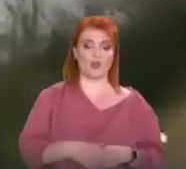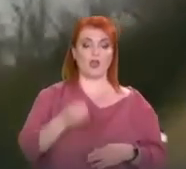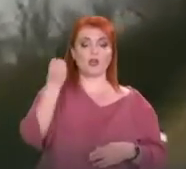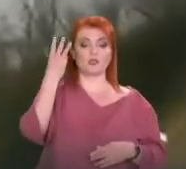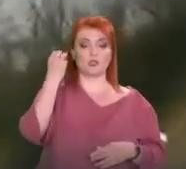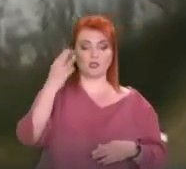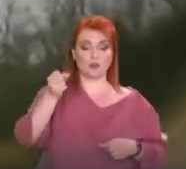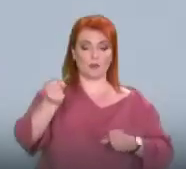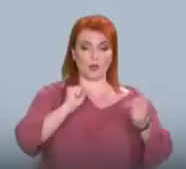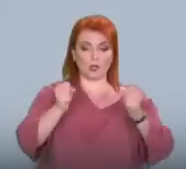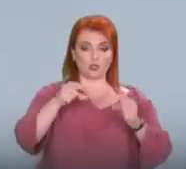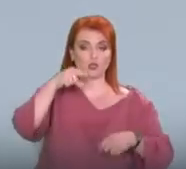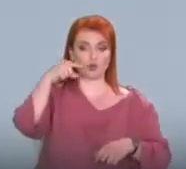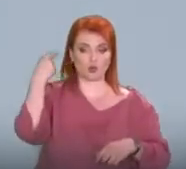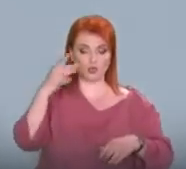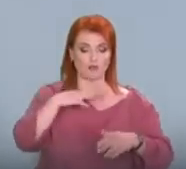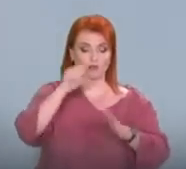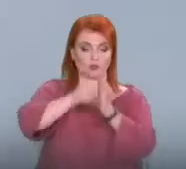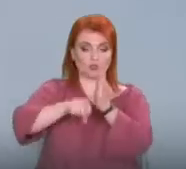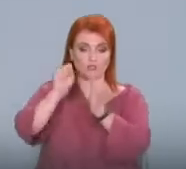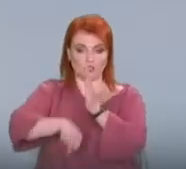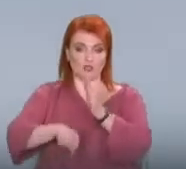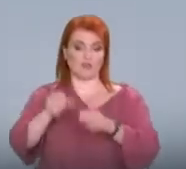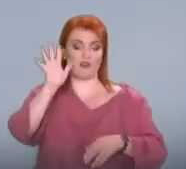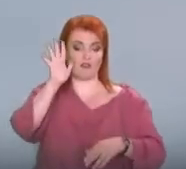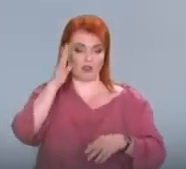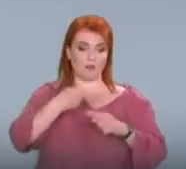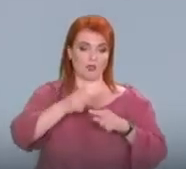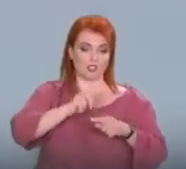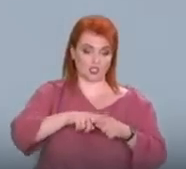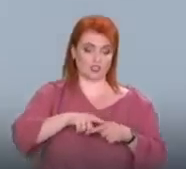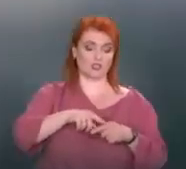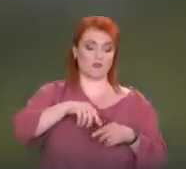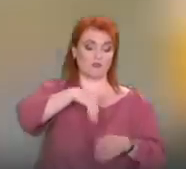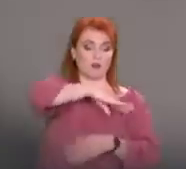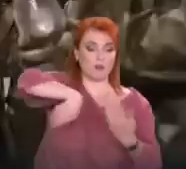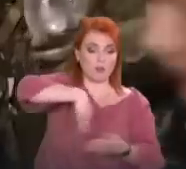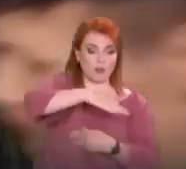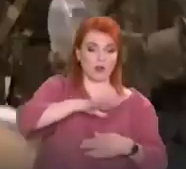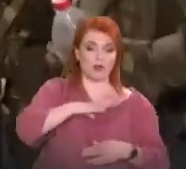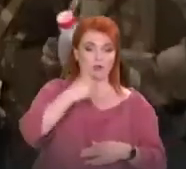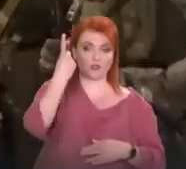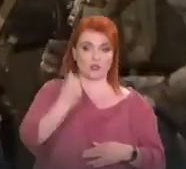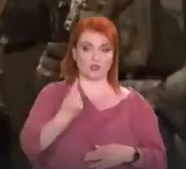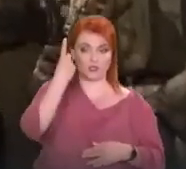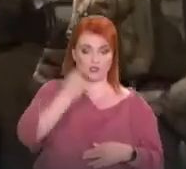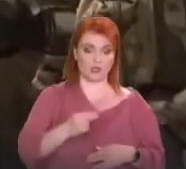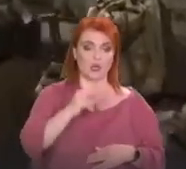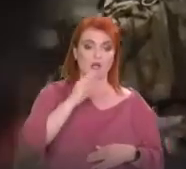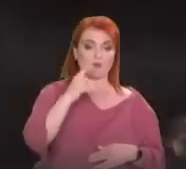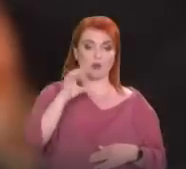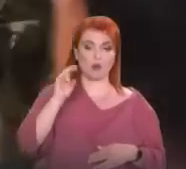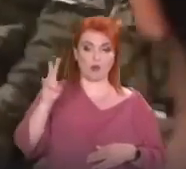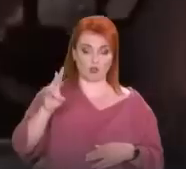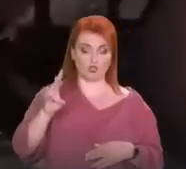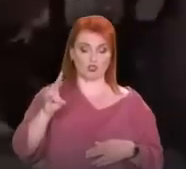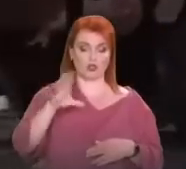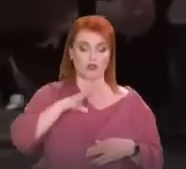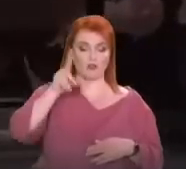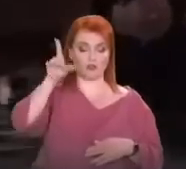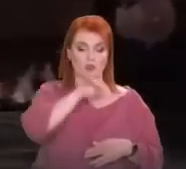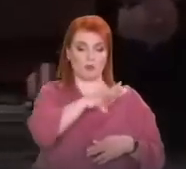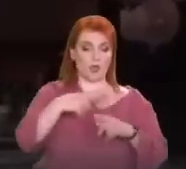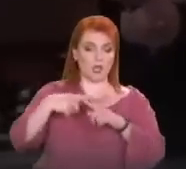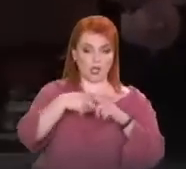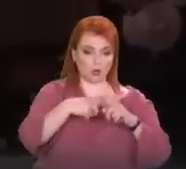13 piloți ruși au fost uciși în timpul revoltei de o zi. Potrivit ultimelor informații, Prigojin s-ar afla în Belarus, unde s-a retras